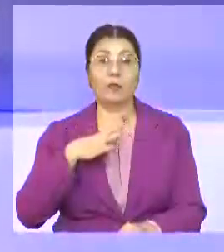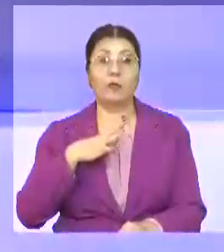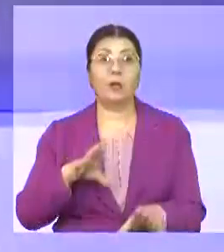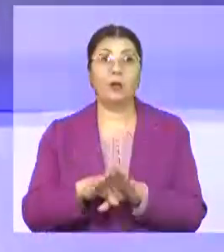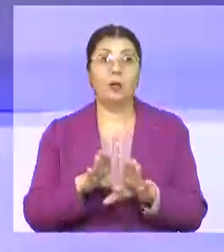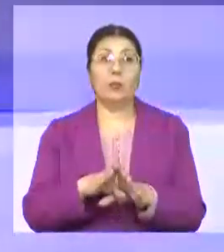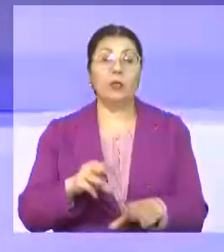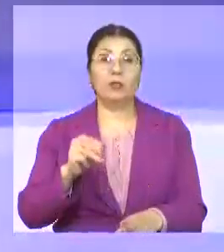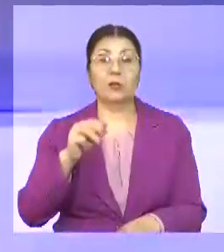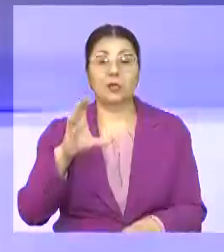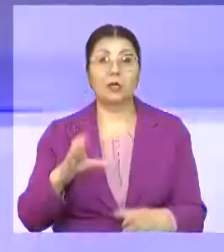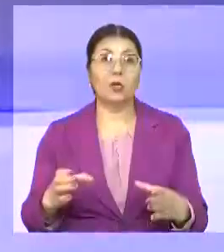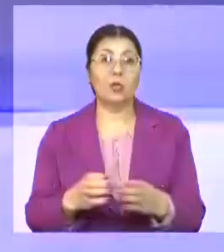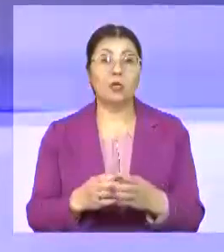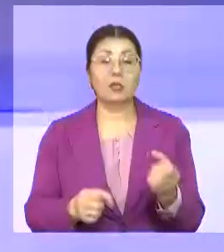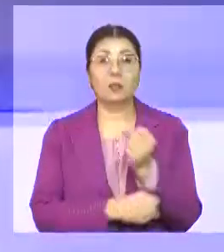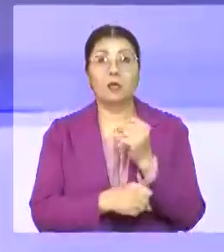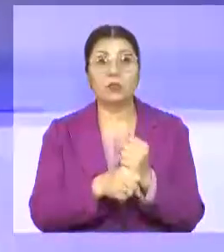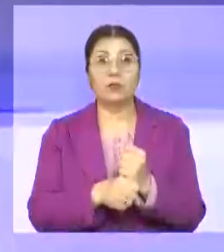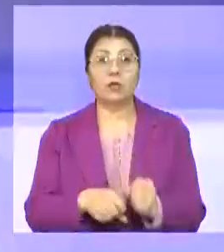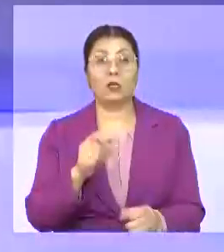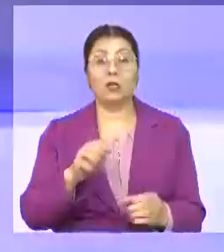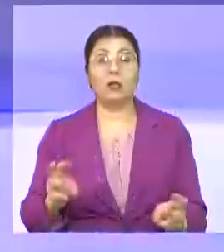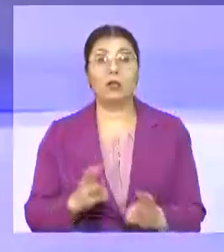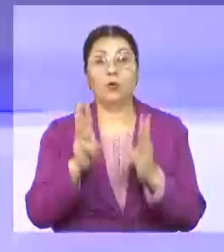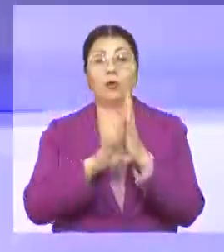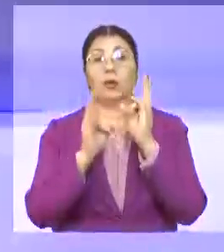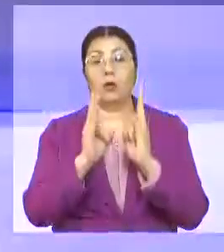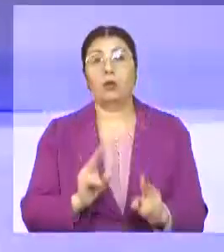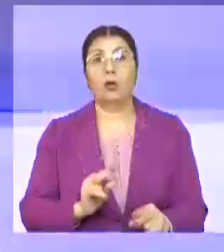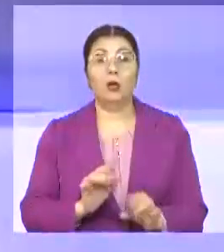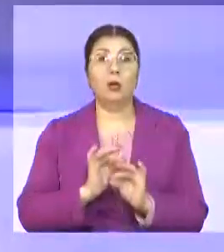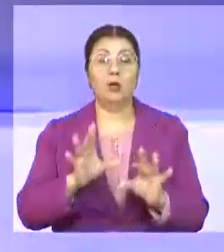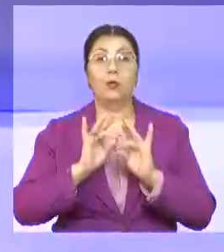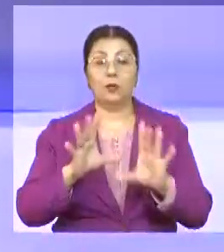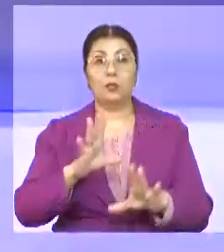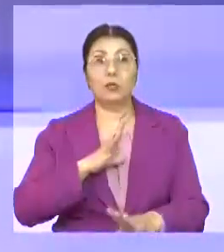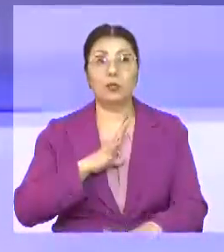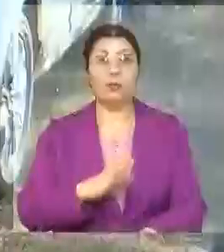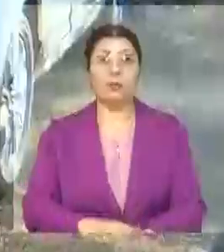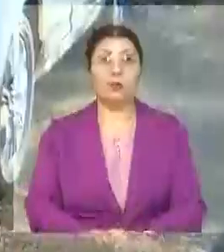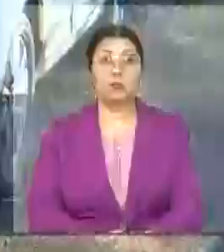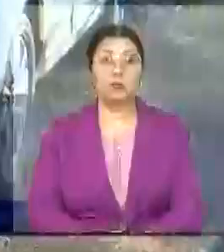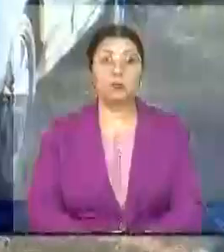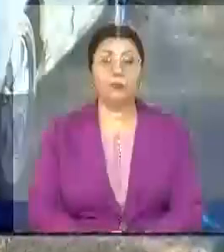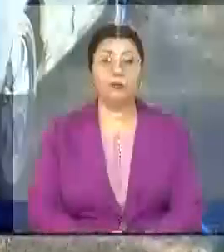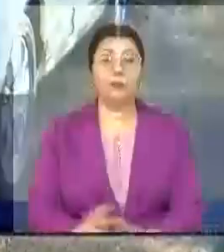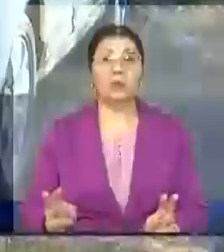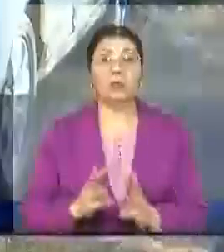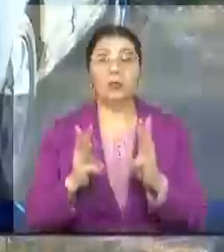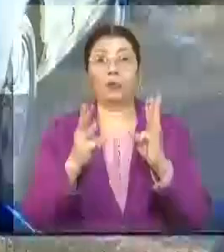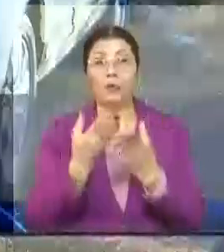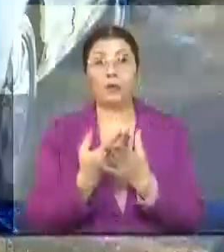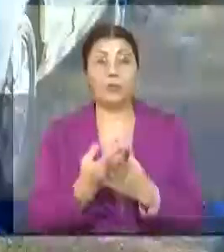орайда төтенше жағдай департаментінің өкілдері өңір тұрғындарына өрт қауіпсіздігін түсіндіріп, дабыл қондырғыларын орнатты. Өрт тілсіз